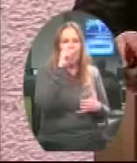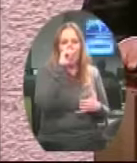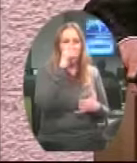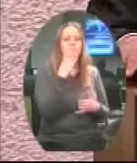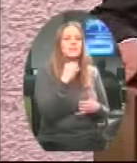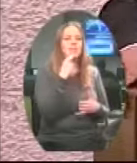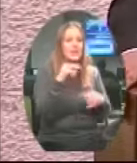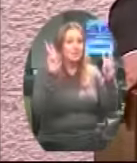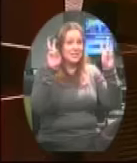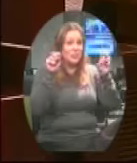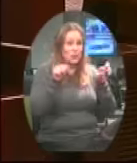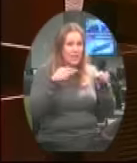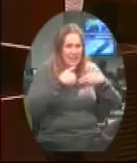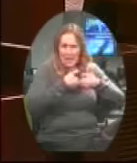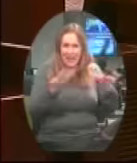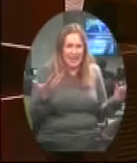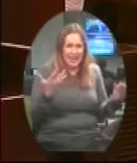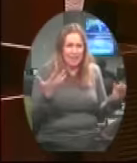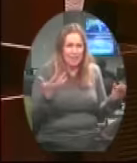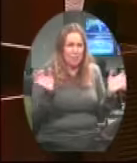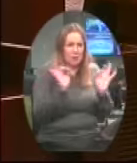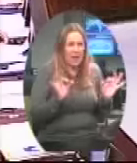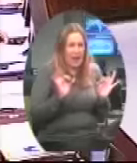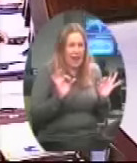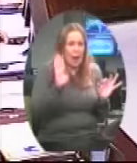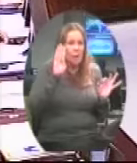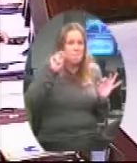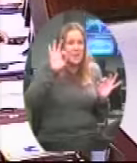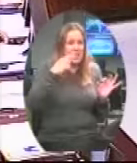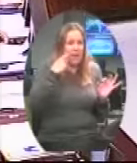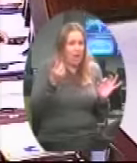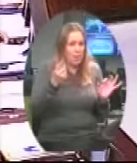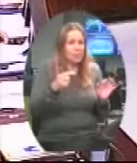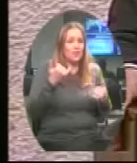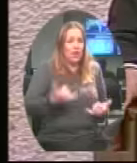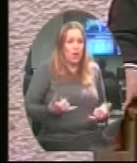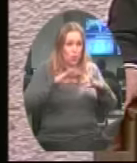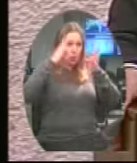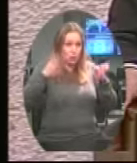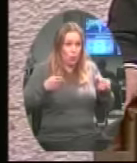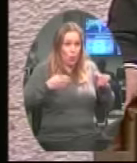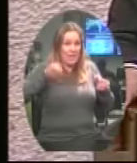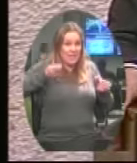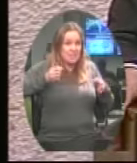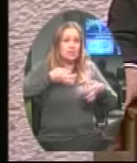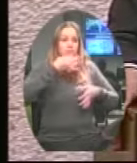ציטוט כזה, אמר בנט, והיום הגיב לדברים מעל לדוכן כשבקהל סוערות הרוחות. עורך לשוני